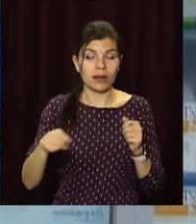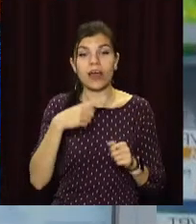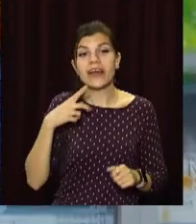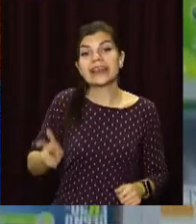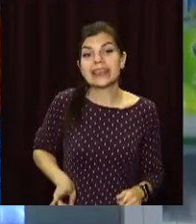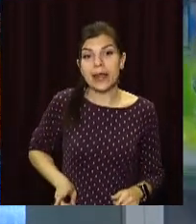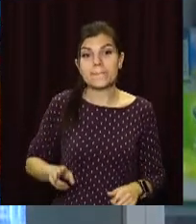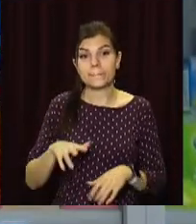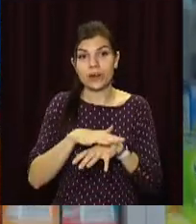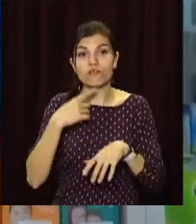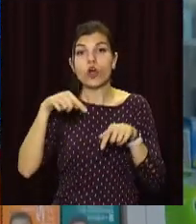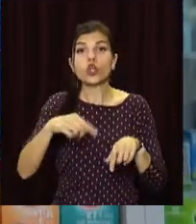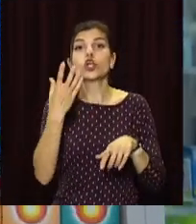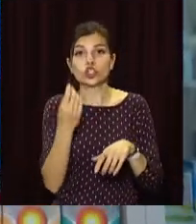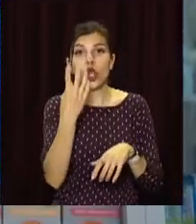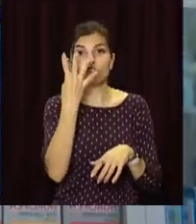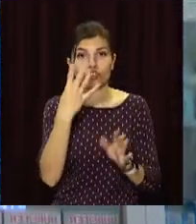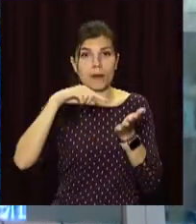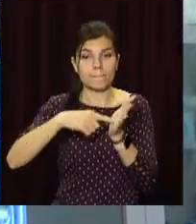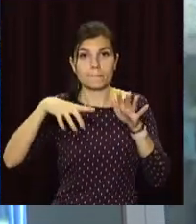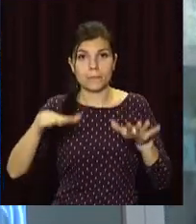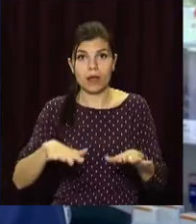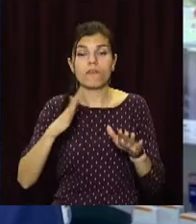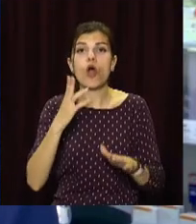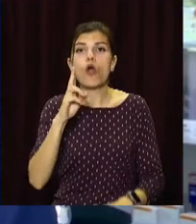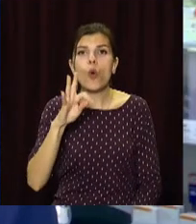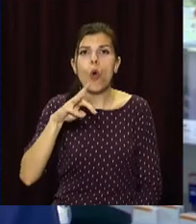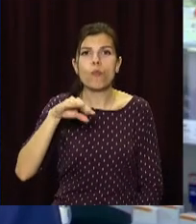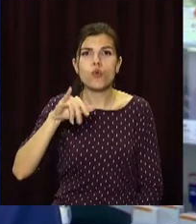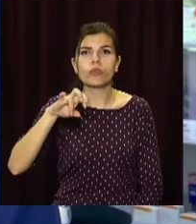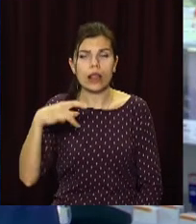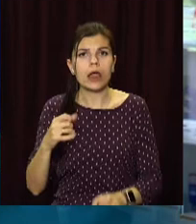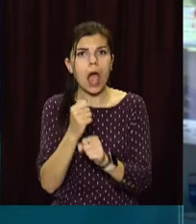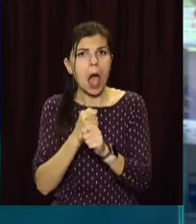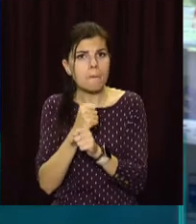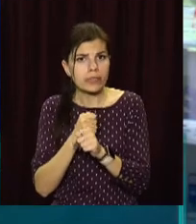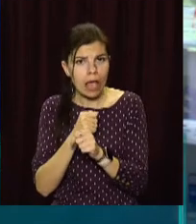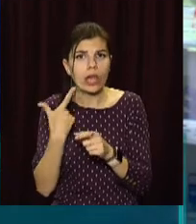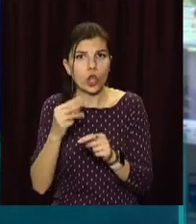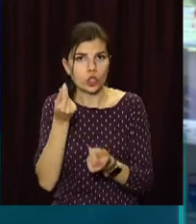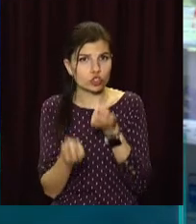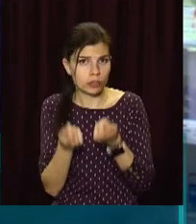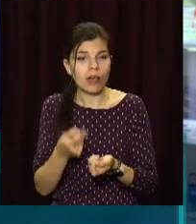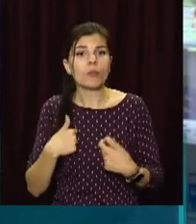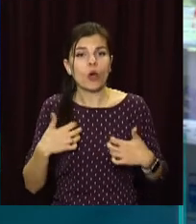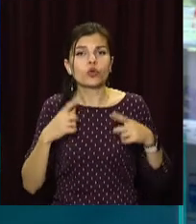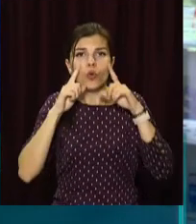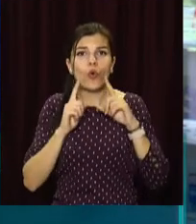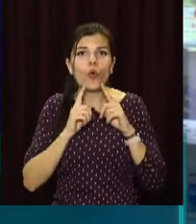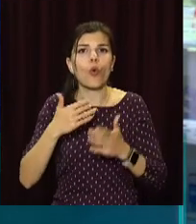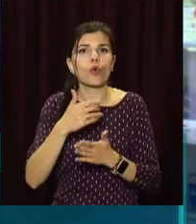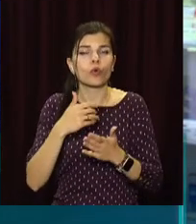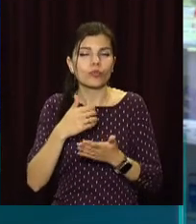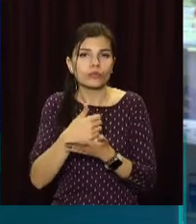мережі, цьогоріч відкриють ще 4 комунальні міські аптеки. Ми хочемо створити комфортні умови для наших містян,